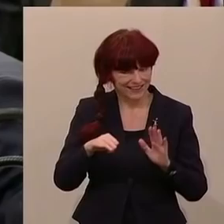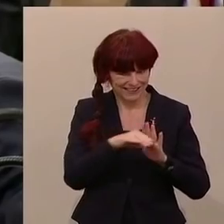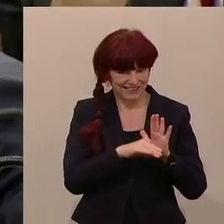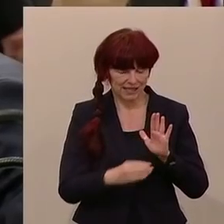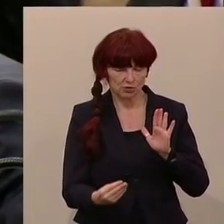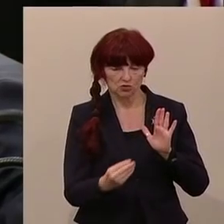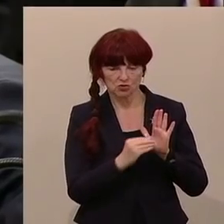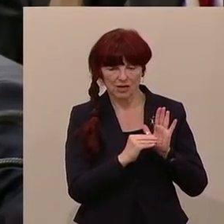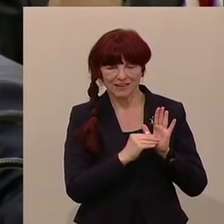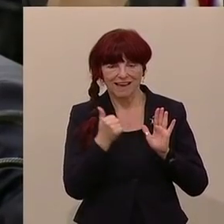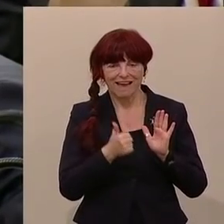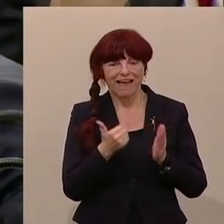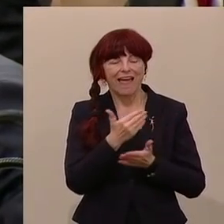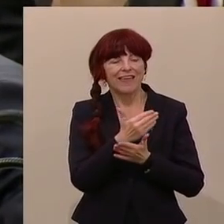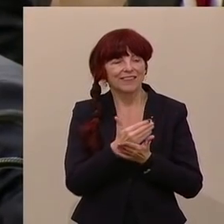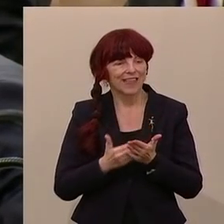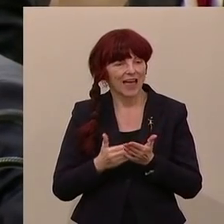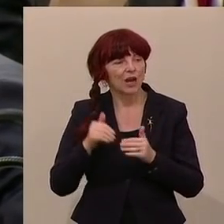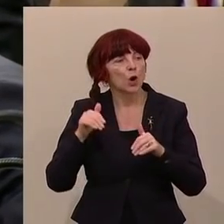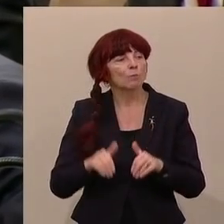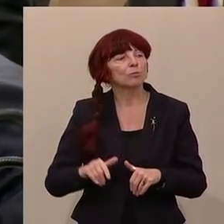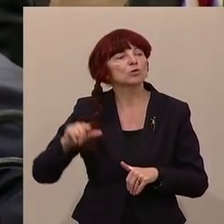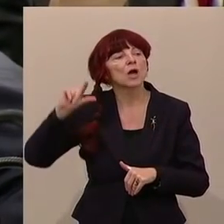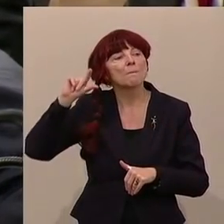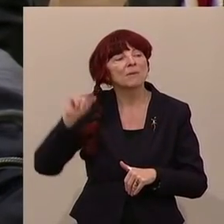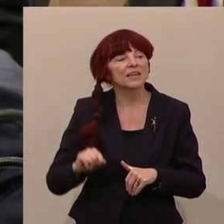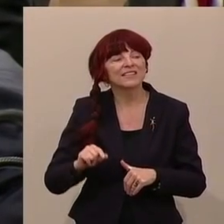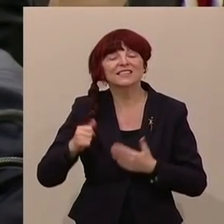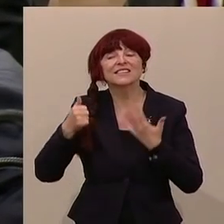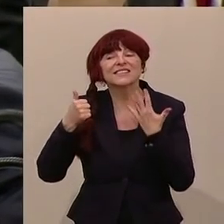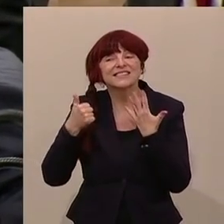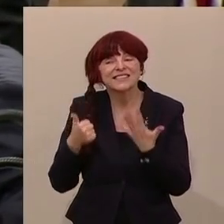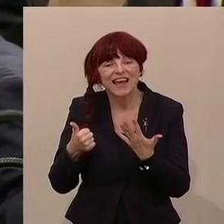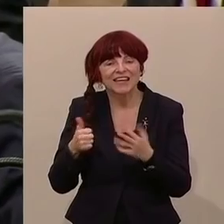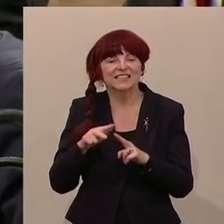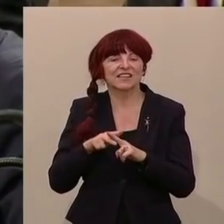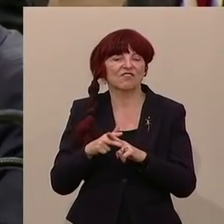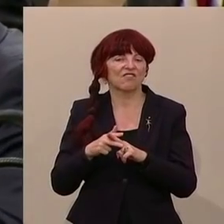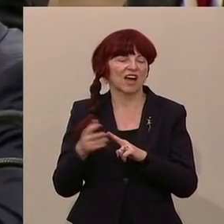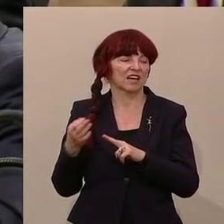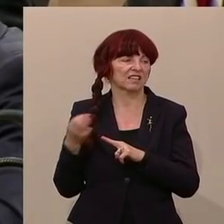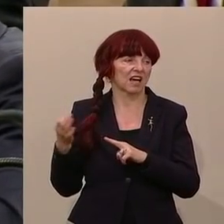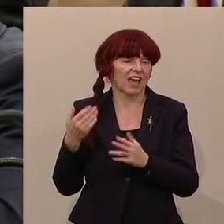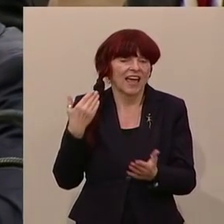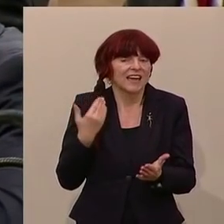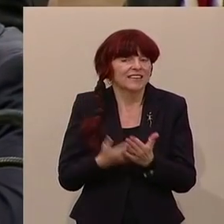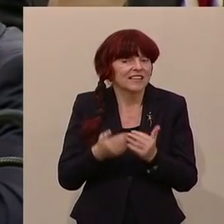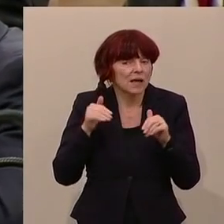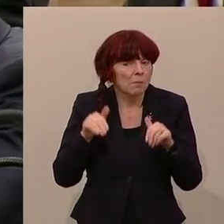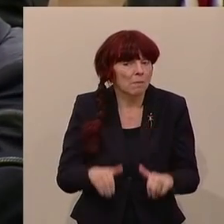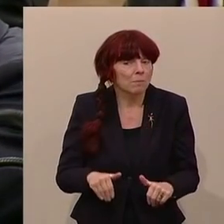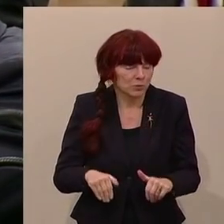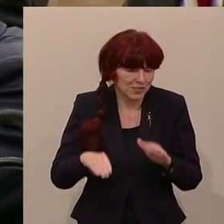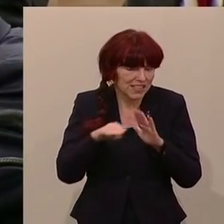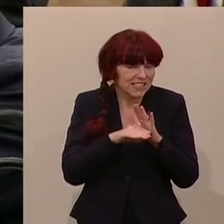ein Teil mindestens 6 Werktage beinhalten muss. Und deshalb müssen wir das Gesetz machen, weil sonst würde die Regierung gegen